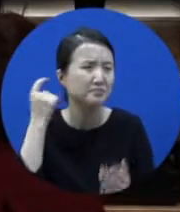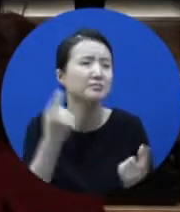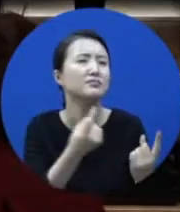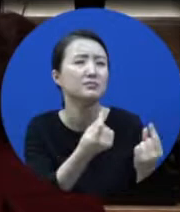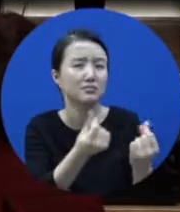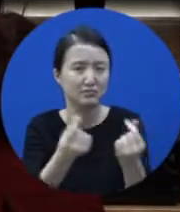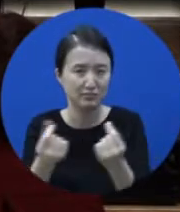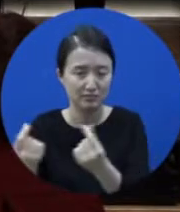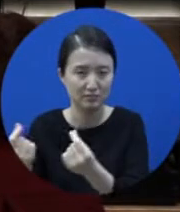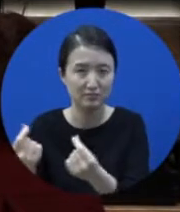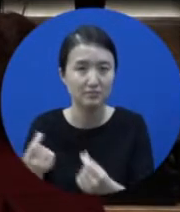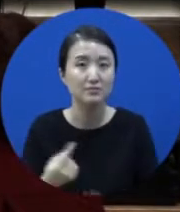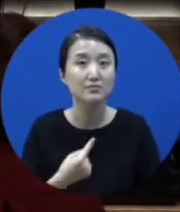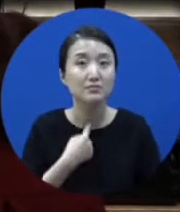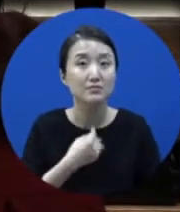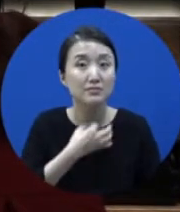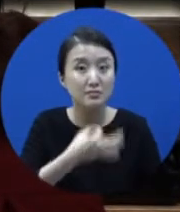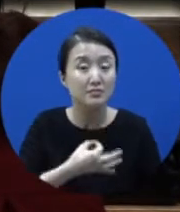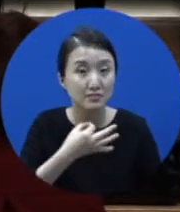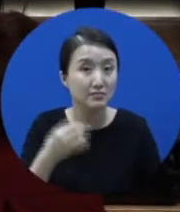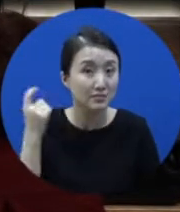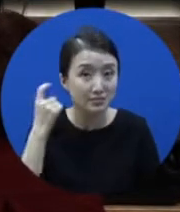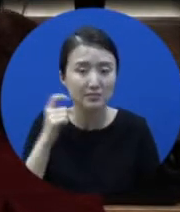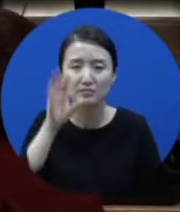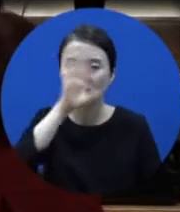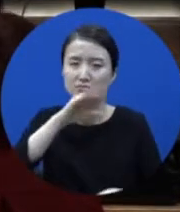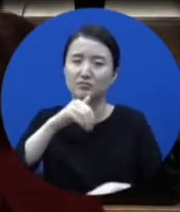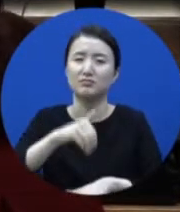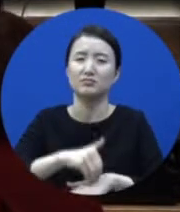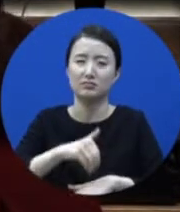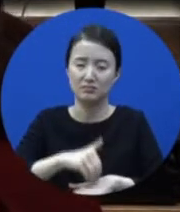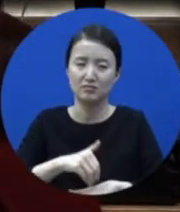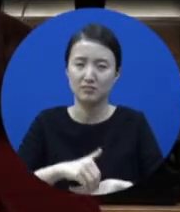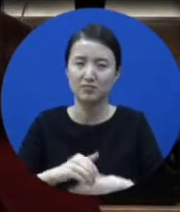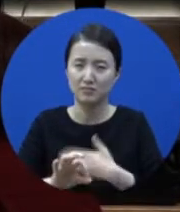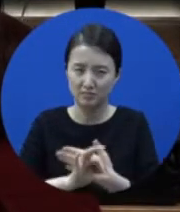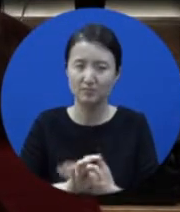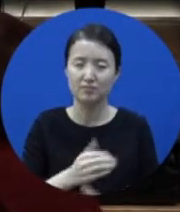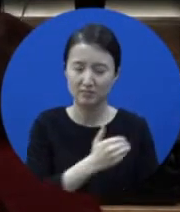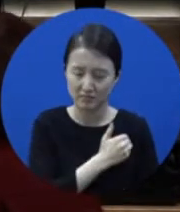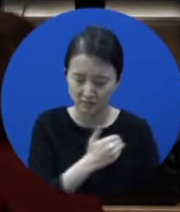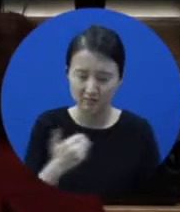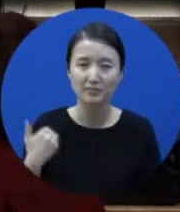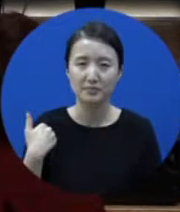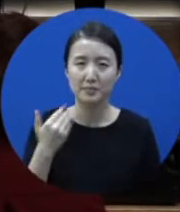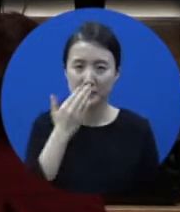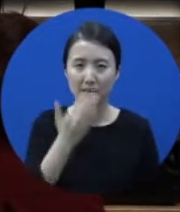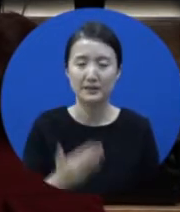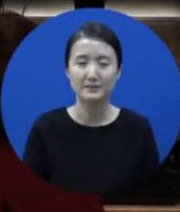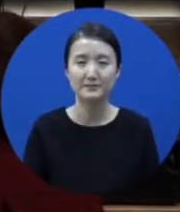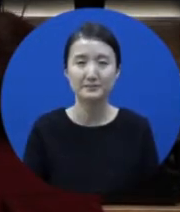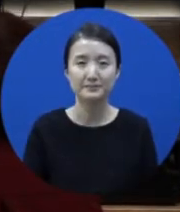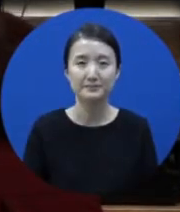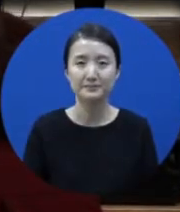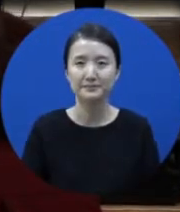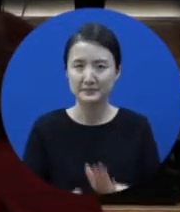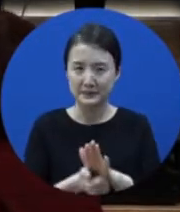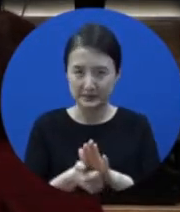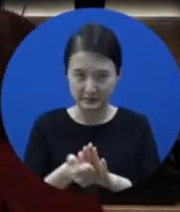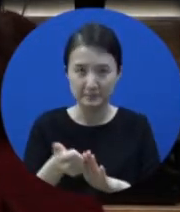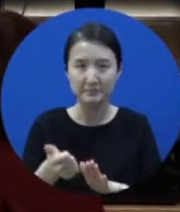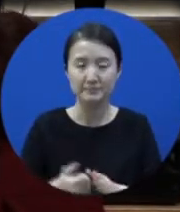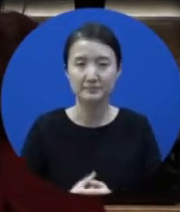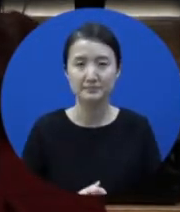목소리는 타고나기도 하지만요. 목소리는 훈련으로 충분히 가다듬을 수가 있습니다. 여러분 희망을 한번